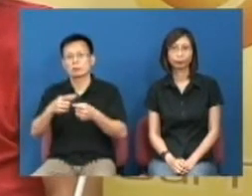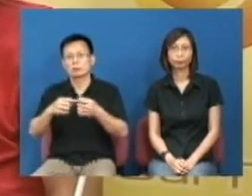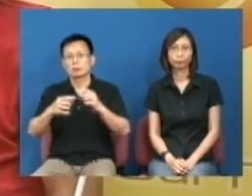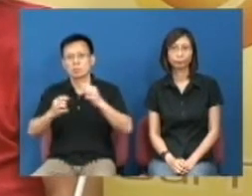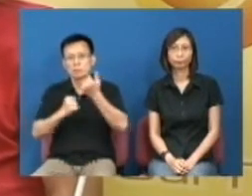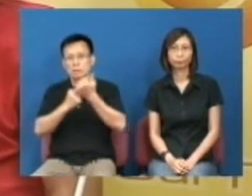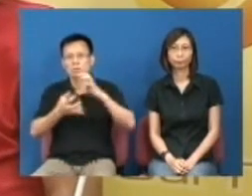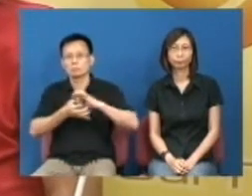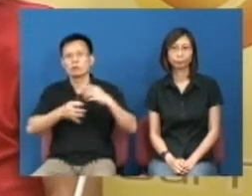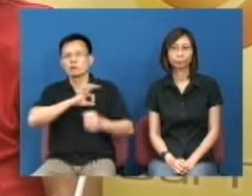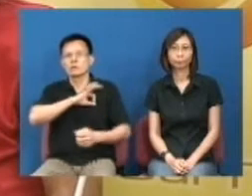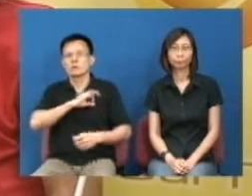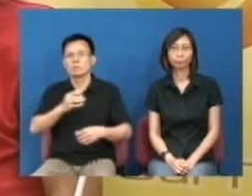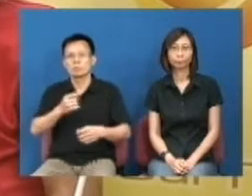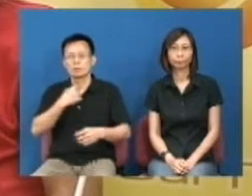事是